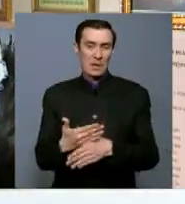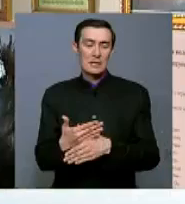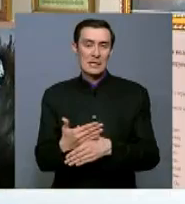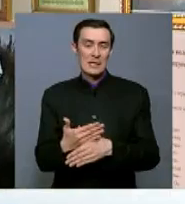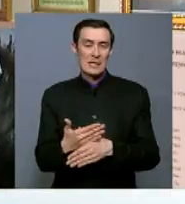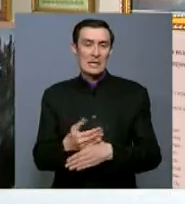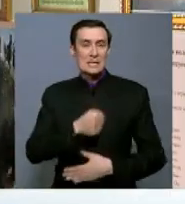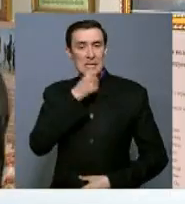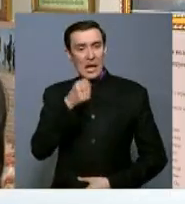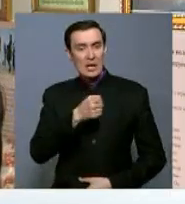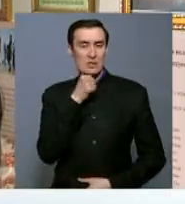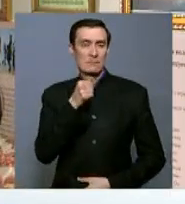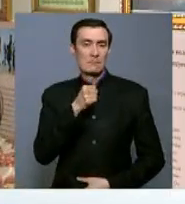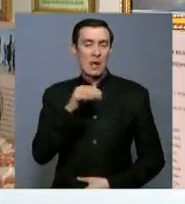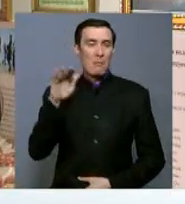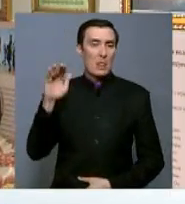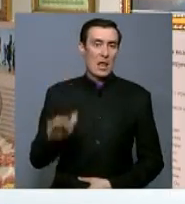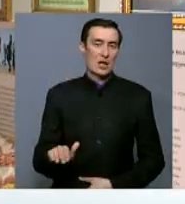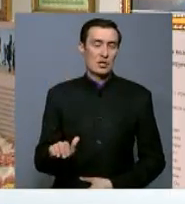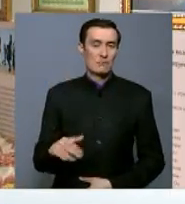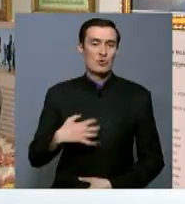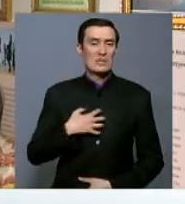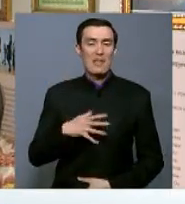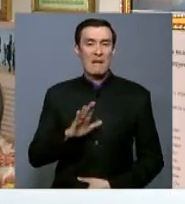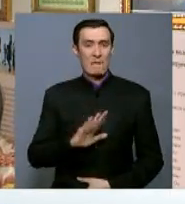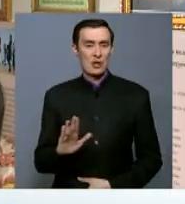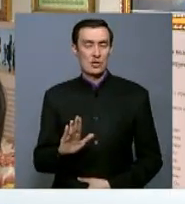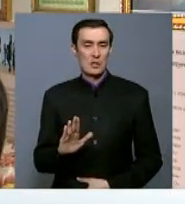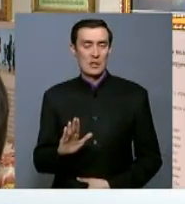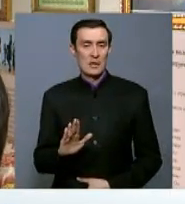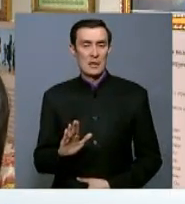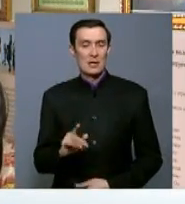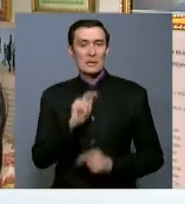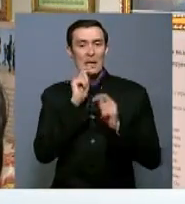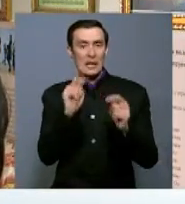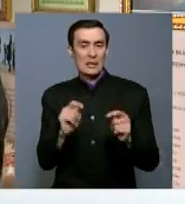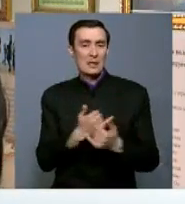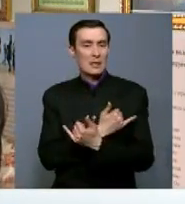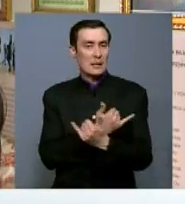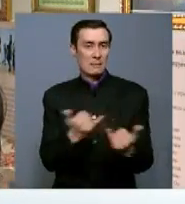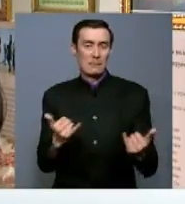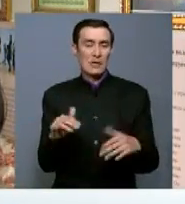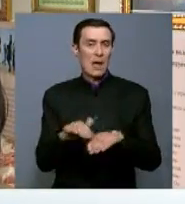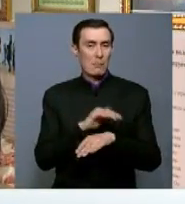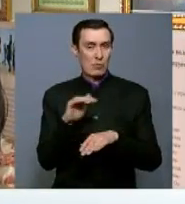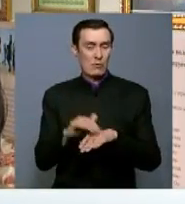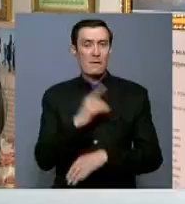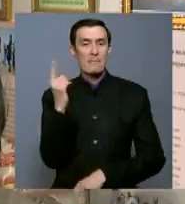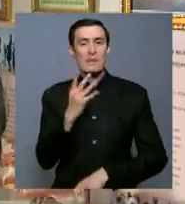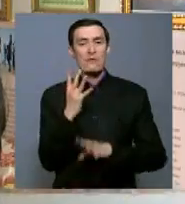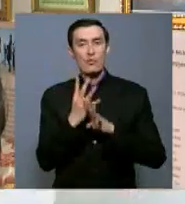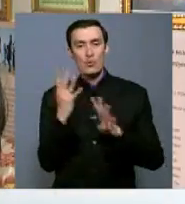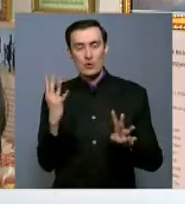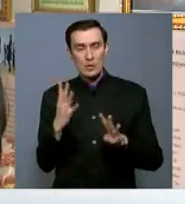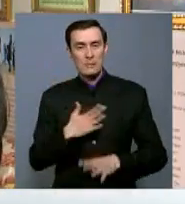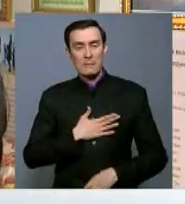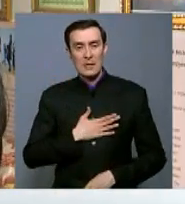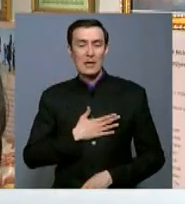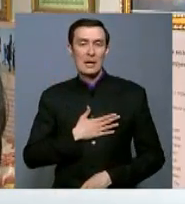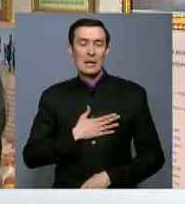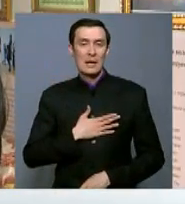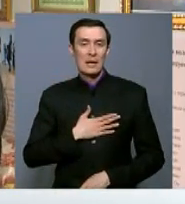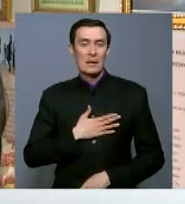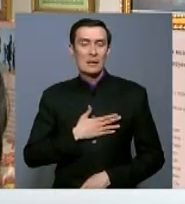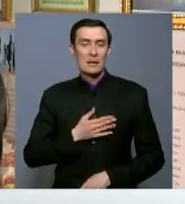помогать старшим, младшим, неважно кому, дарить им добро, так как в первую очередь мы интеллектуалы